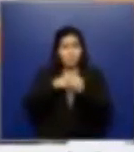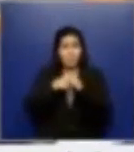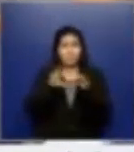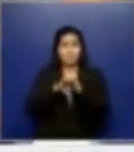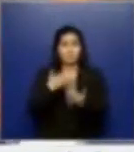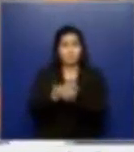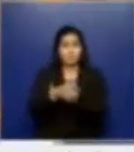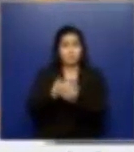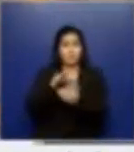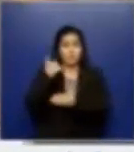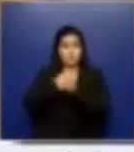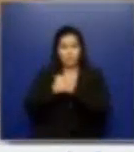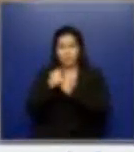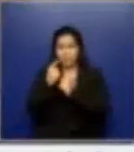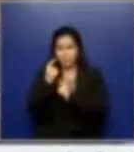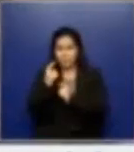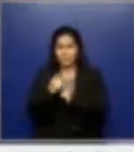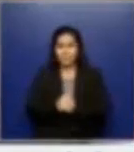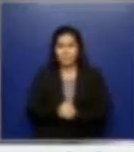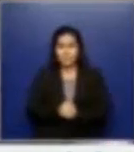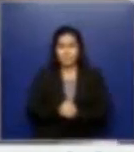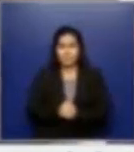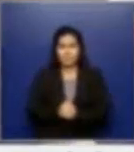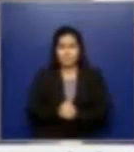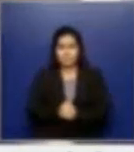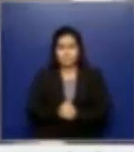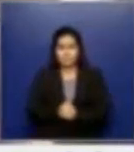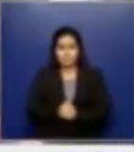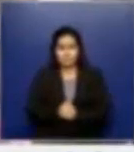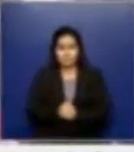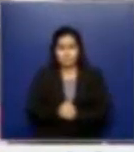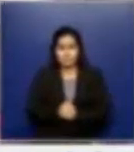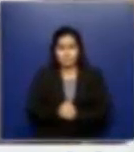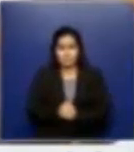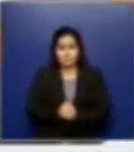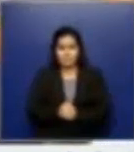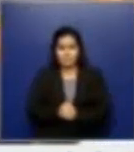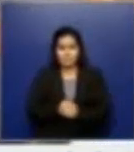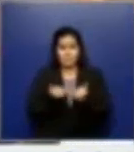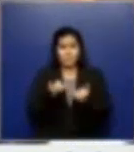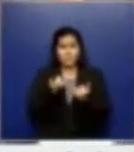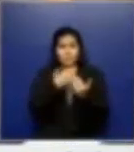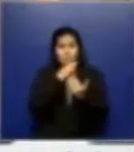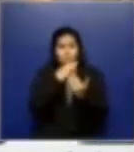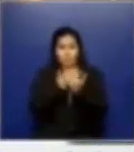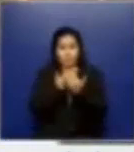คลังสุ่มเสี่ยงมากต่อฐานะการคลังวันนี้ถ้าเก็บรายได้ไม่เข้าเป้